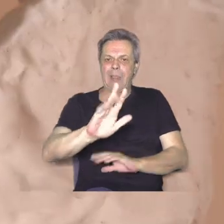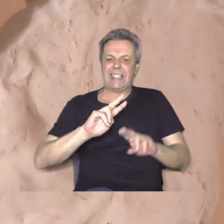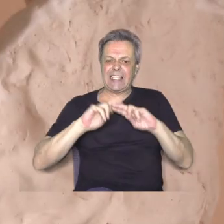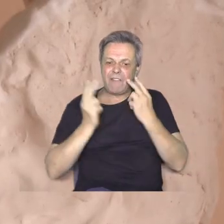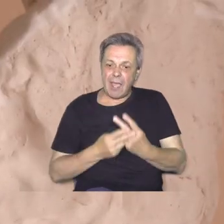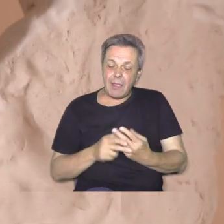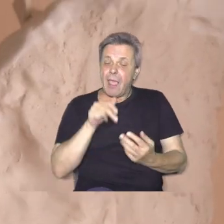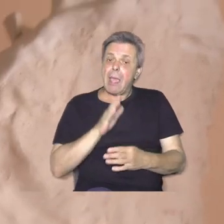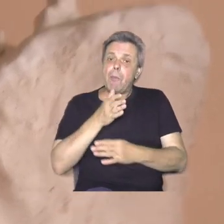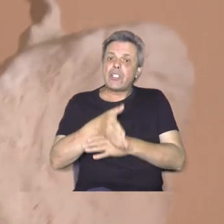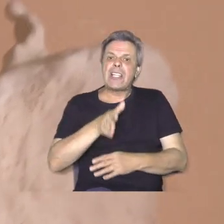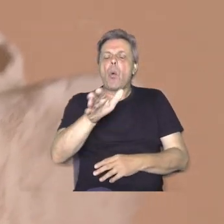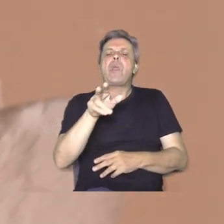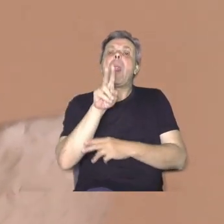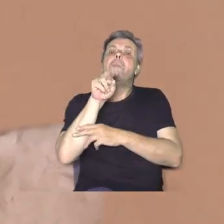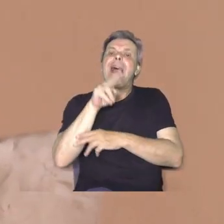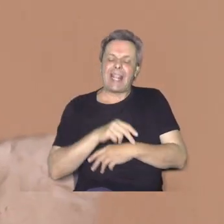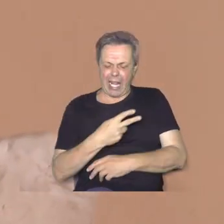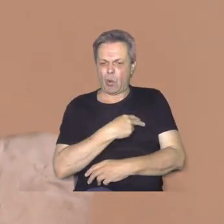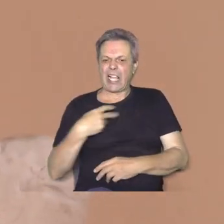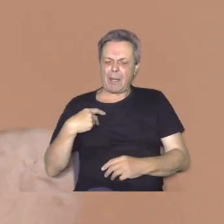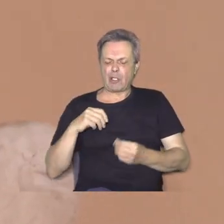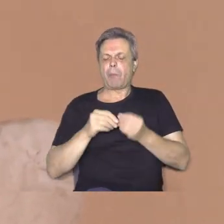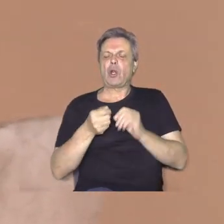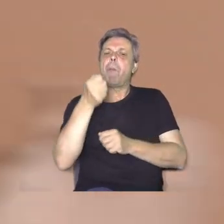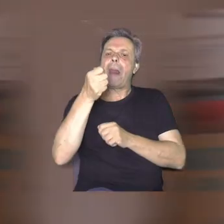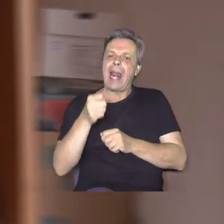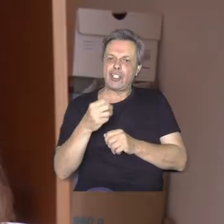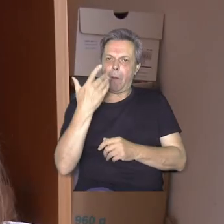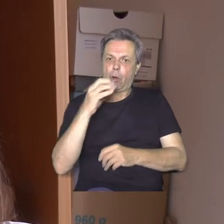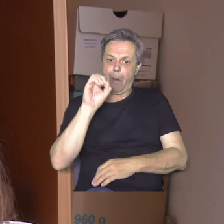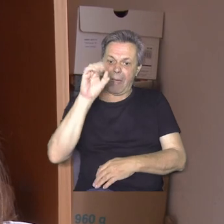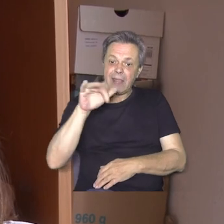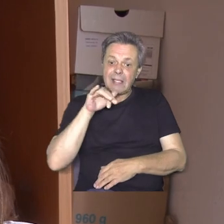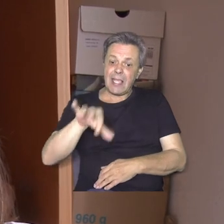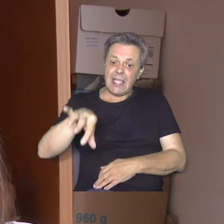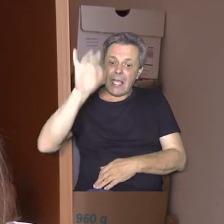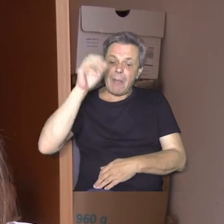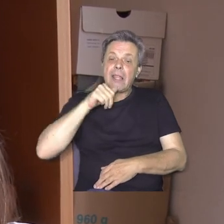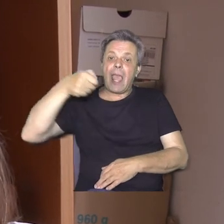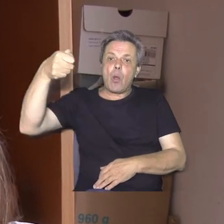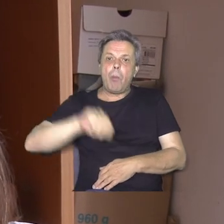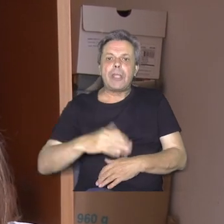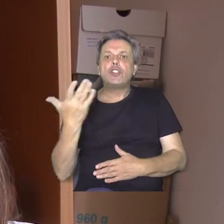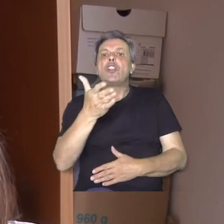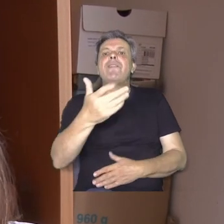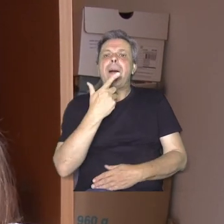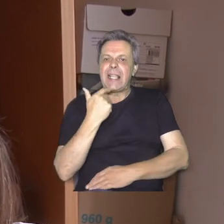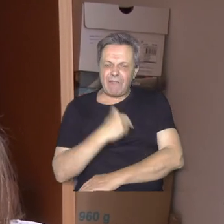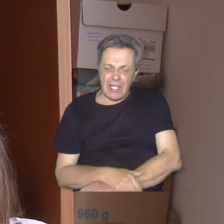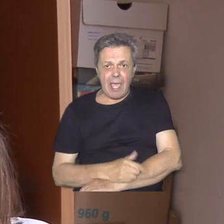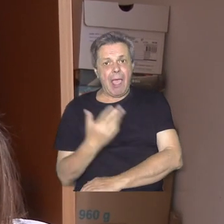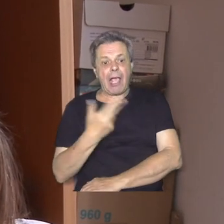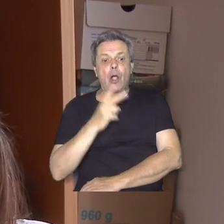njen svijet, a zatim je posjetite u njenom ateljeu na Zagrebačkom trgu Bana Jelačića broj 15. Izaberite i kupite što vam se